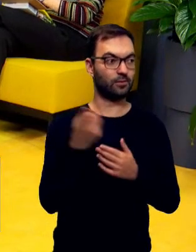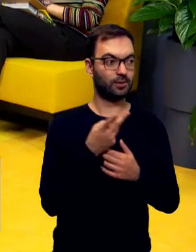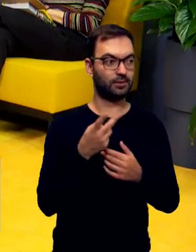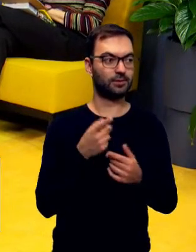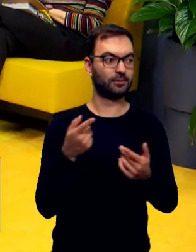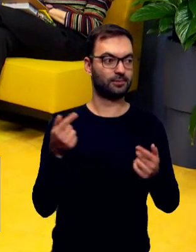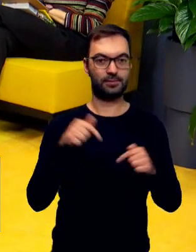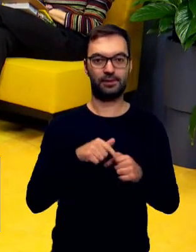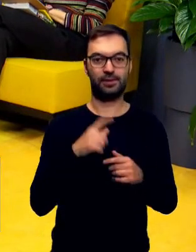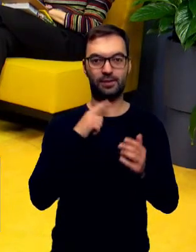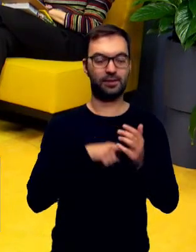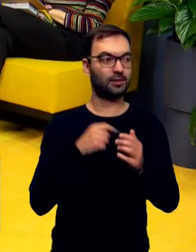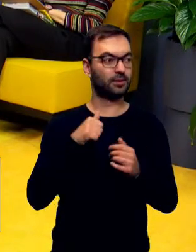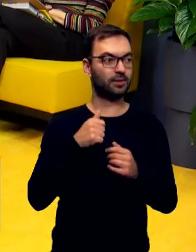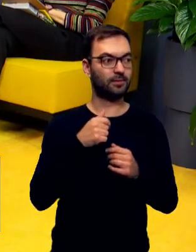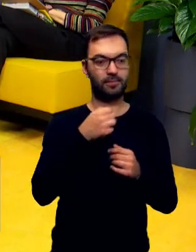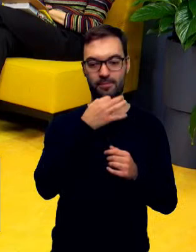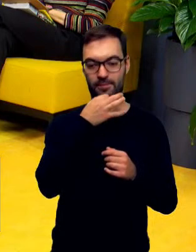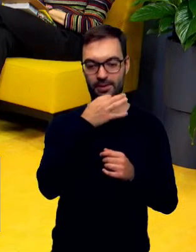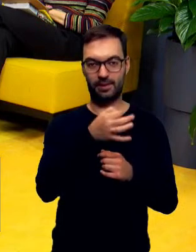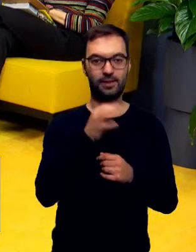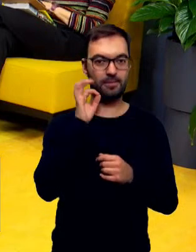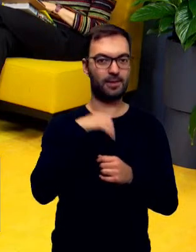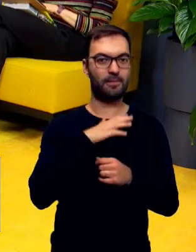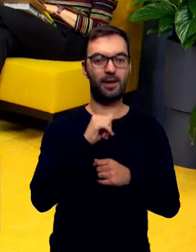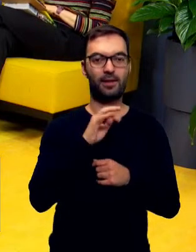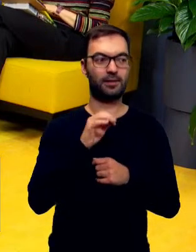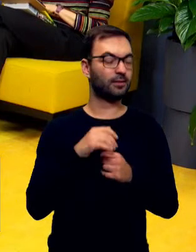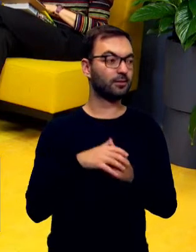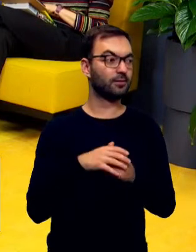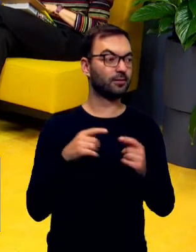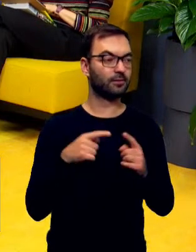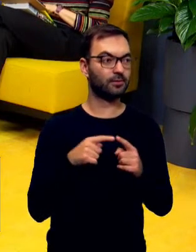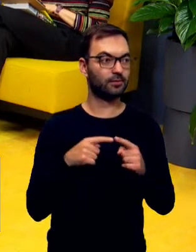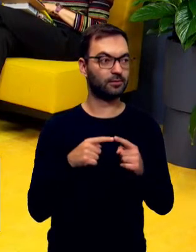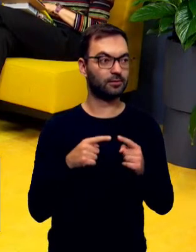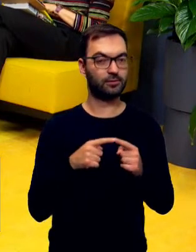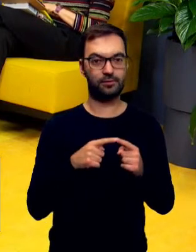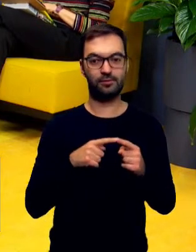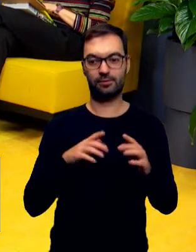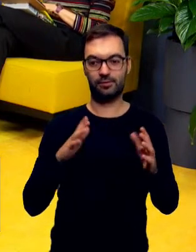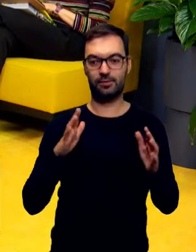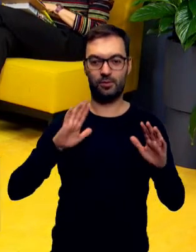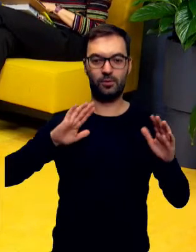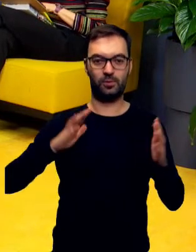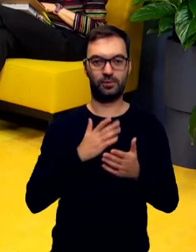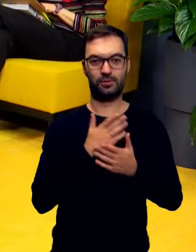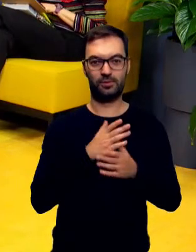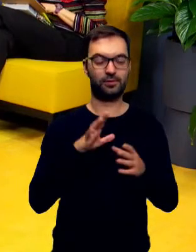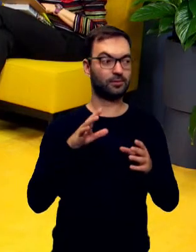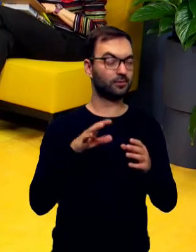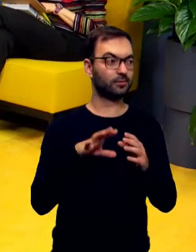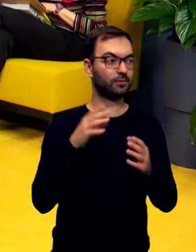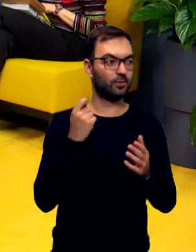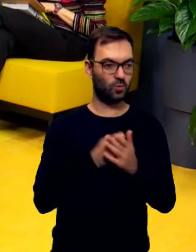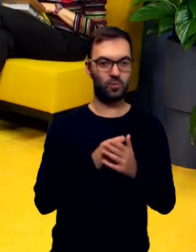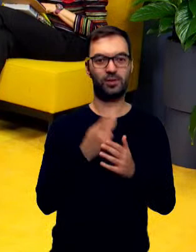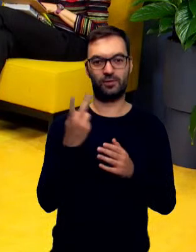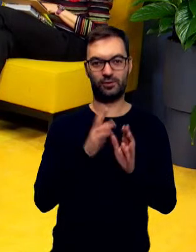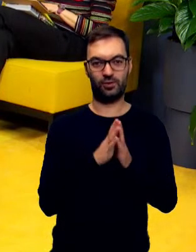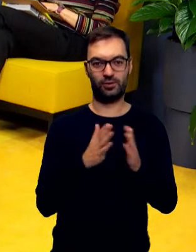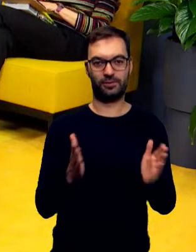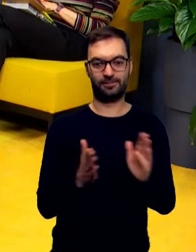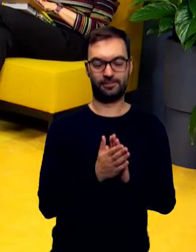Państwu. Chociaż właściwie jeszcze jedno pytanie, Pani Beato. Wypadałoby chyba w dwóch, znaczy już sobie skompletować i te